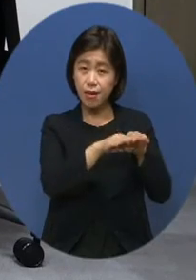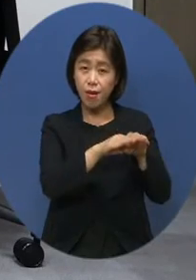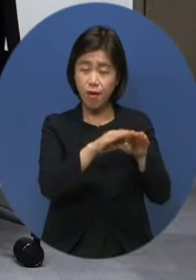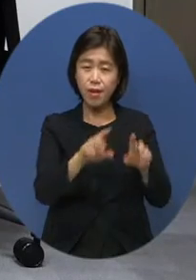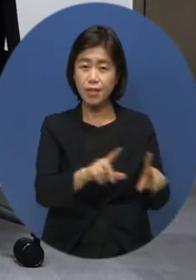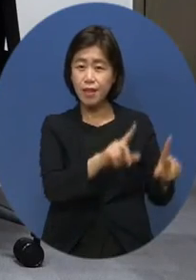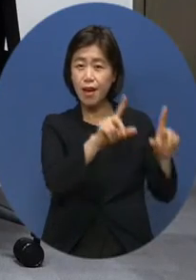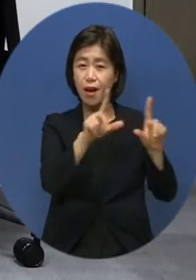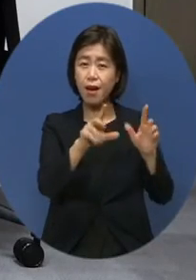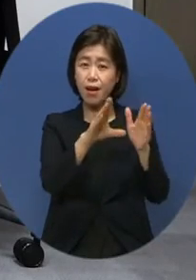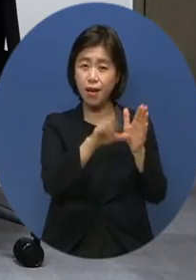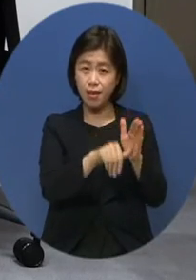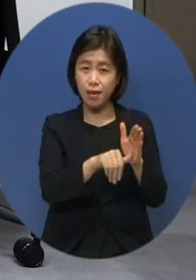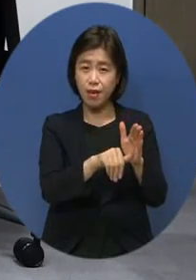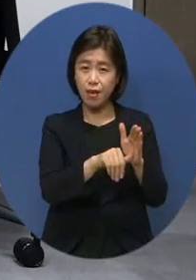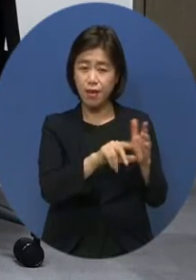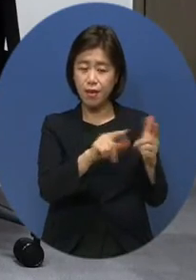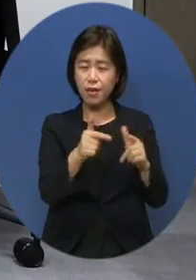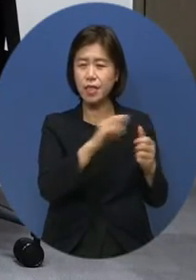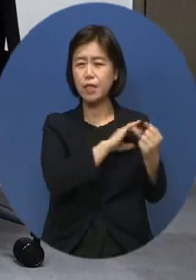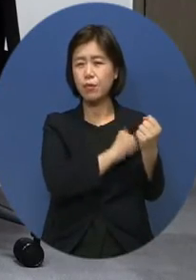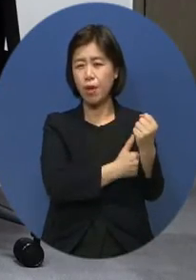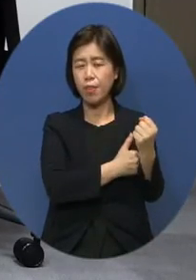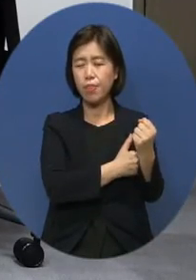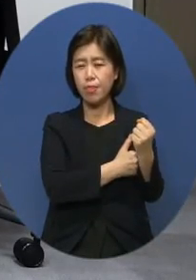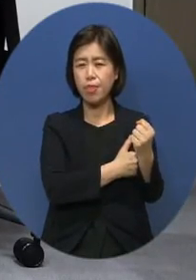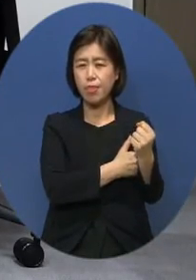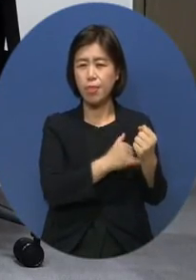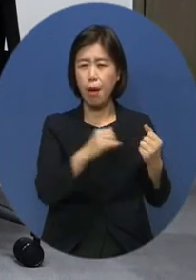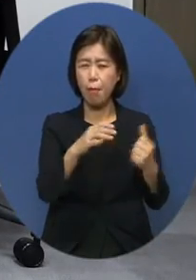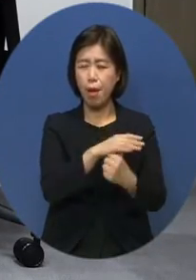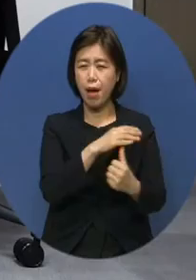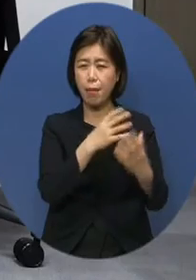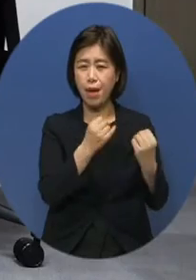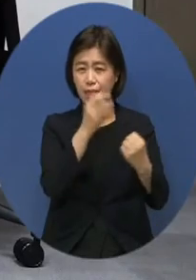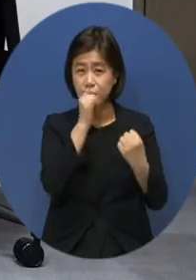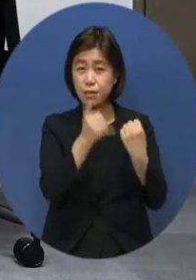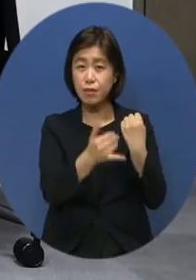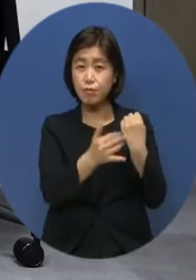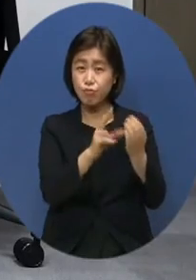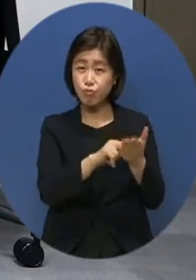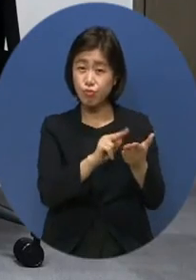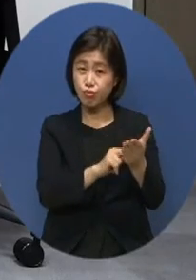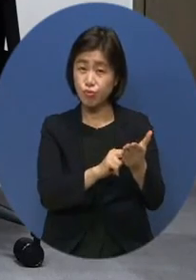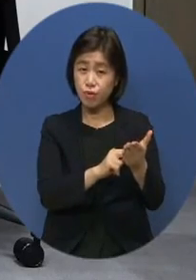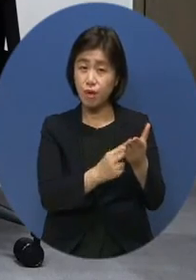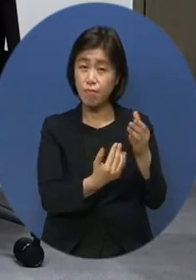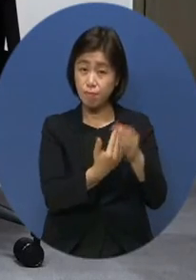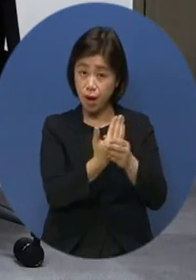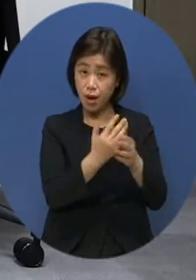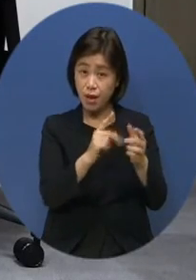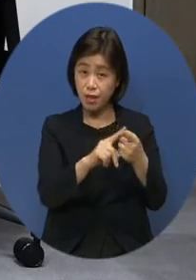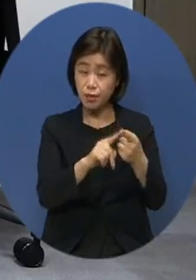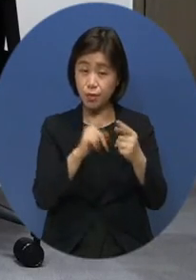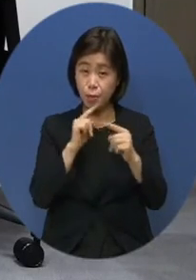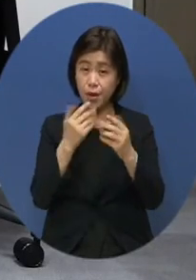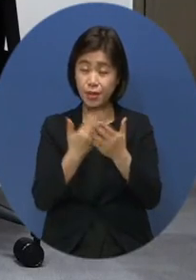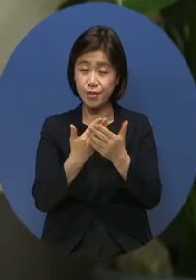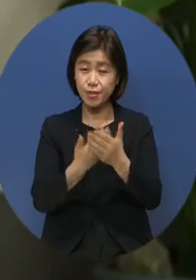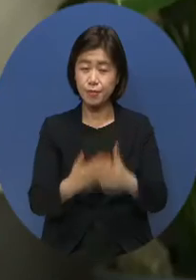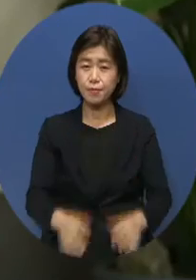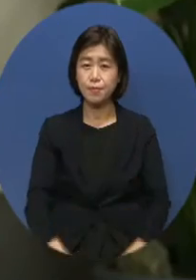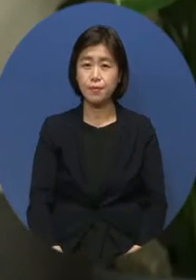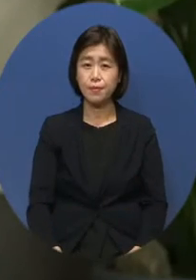침해 문제가 생기면서 이런 네. 탈시설에 관심을 갖게 되셨다고 제가 들었거든요. 네. 그 이 부분에 대해서도 좀 이야기를 네. 들려주실 수